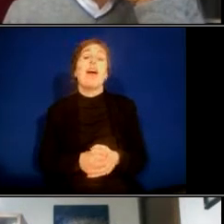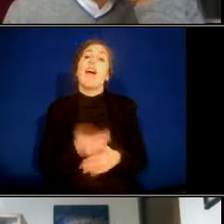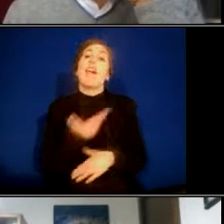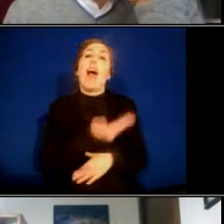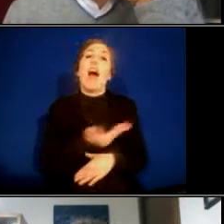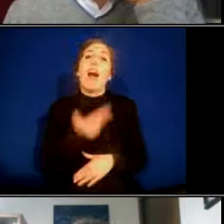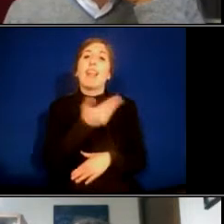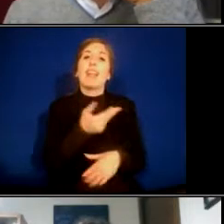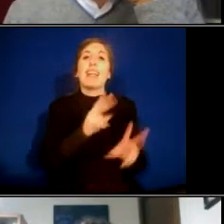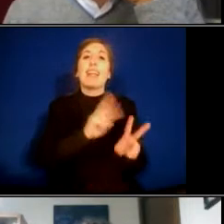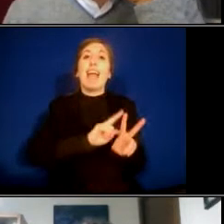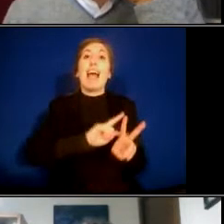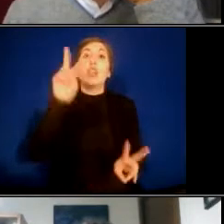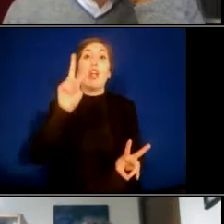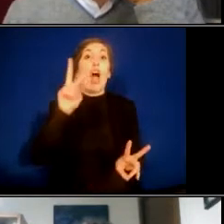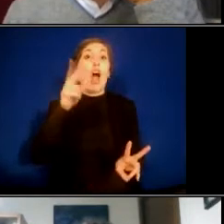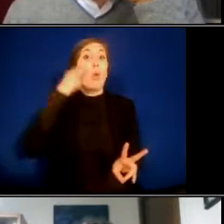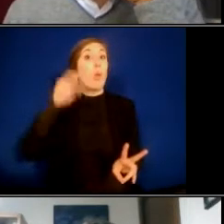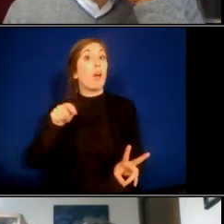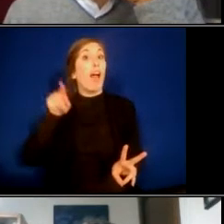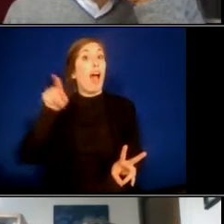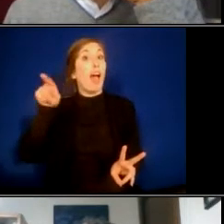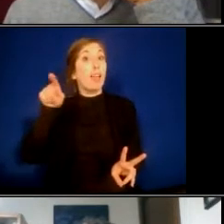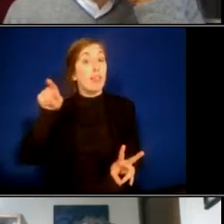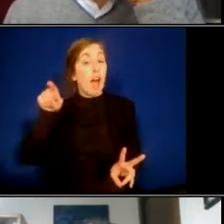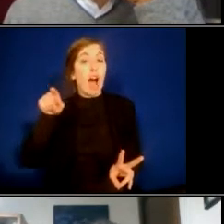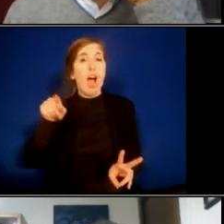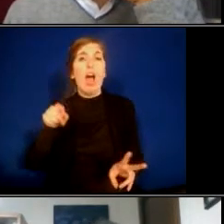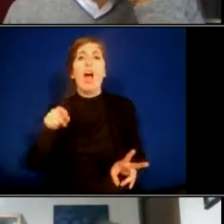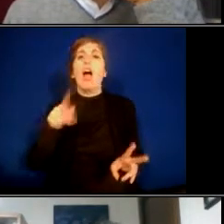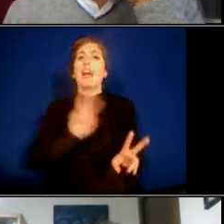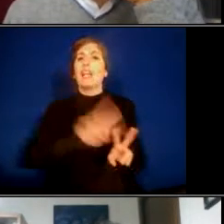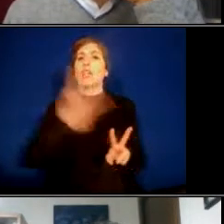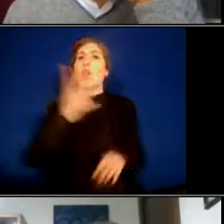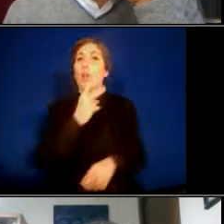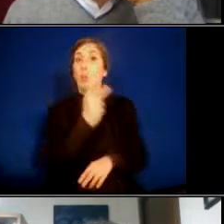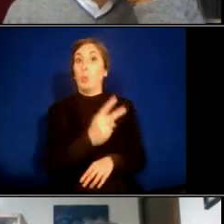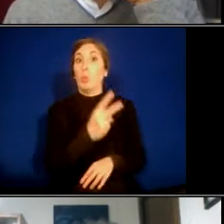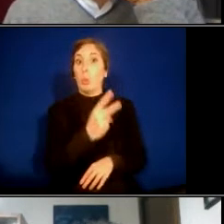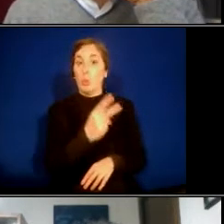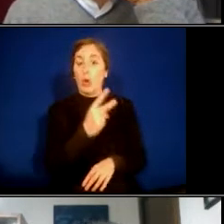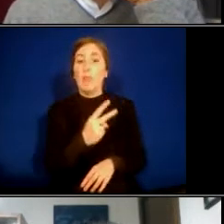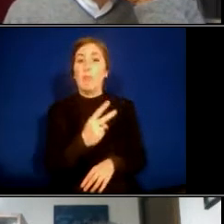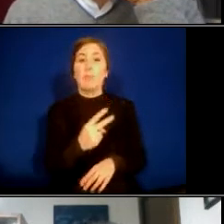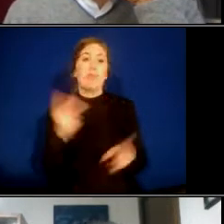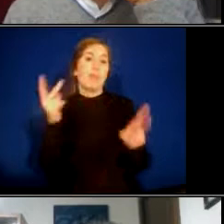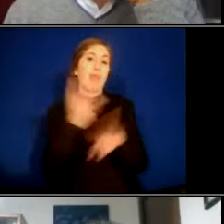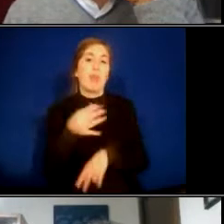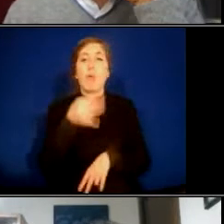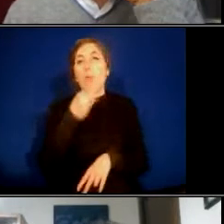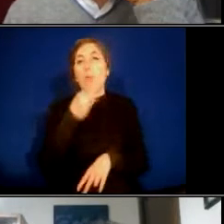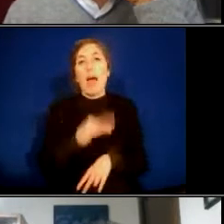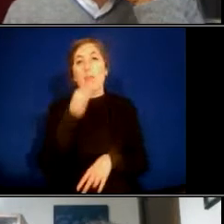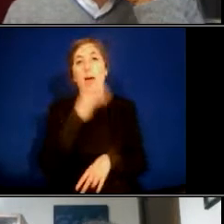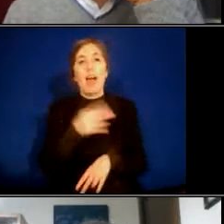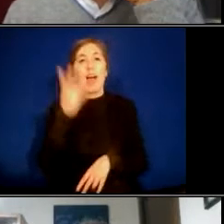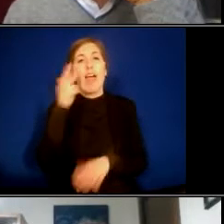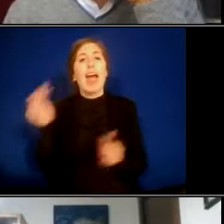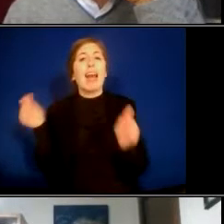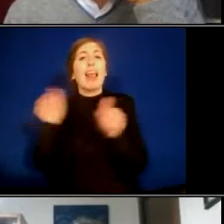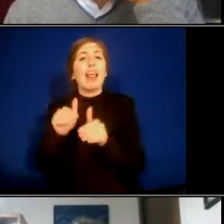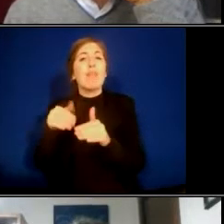di due Caritas nazionali. Mentre si vede uno dei purtroppo tanti rifugi, insomma, che vengono messi a disposizione,